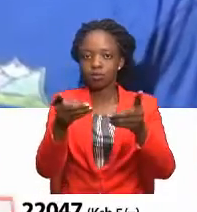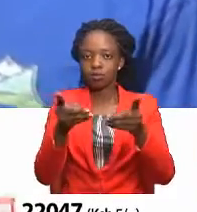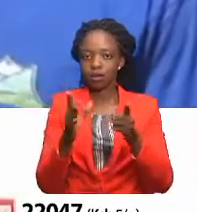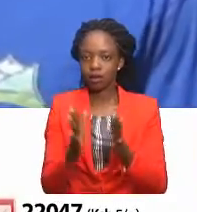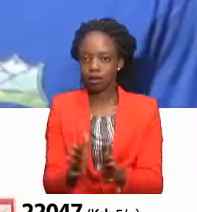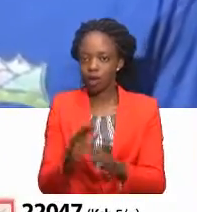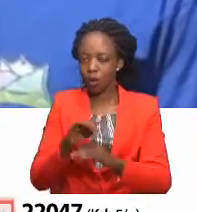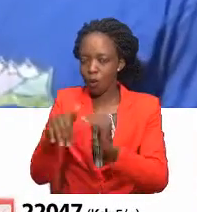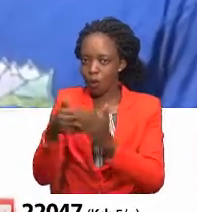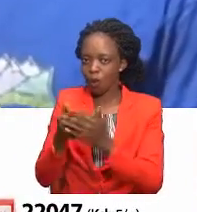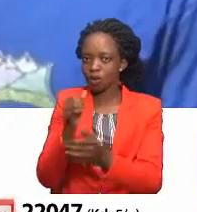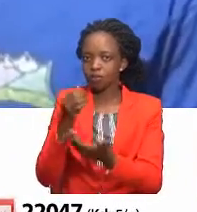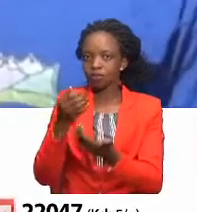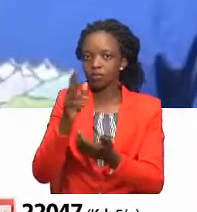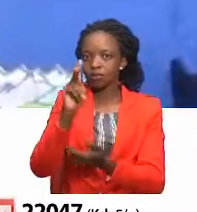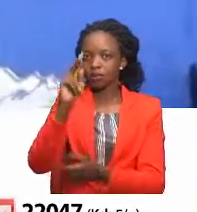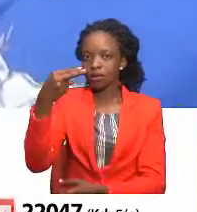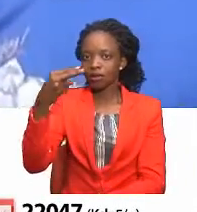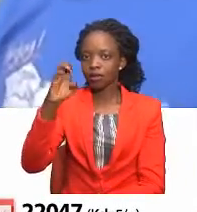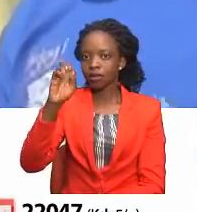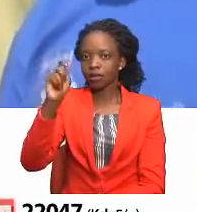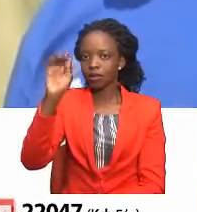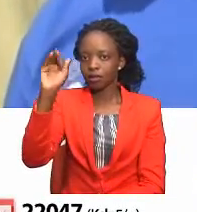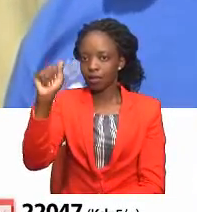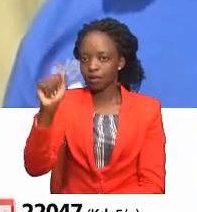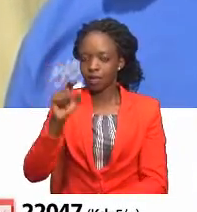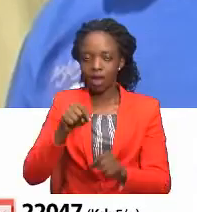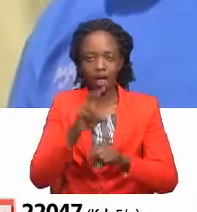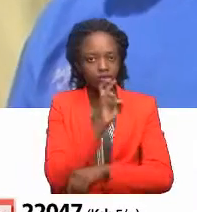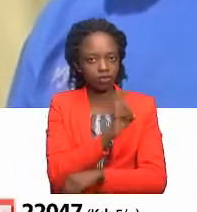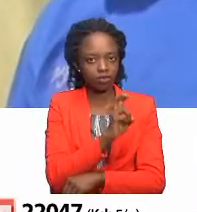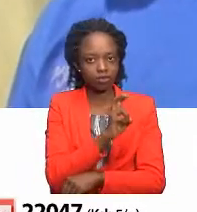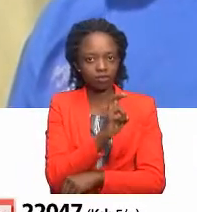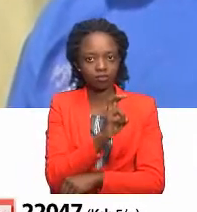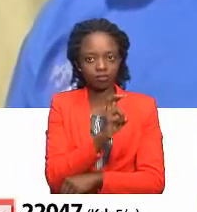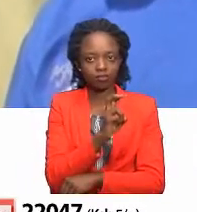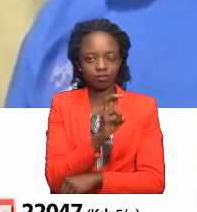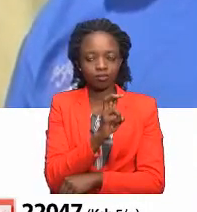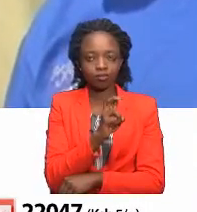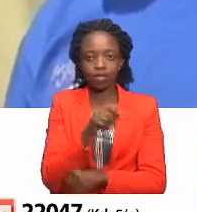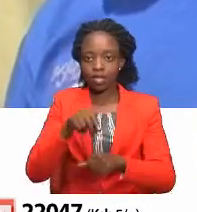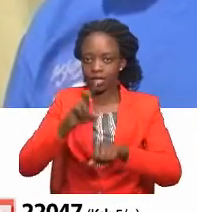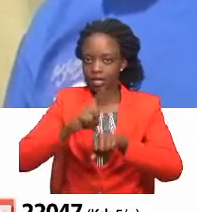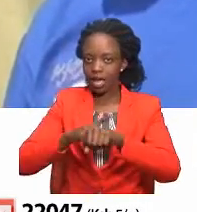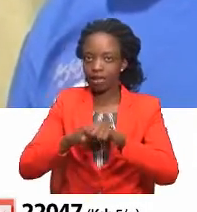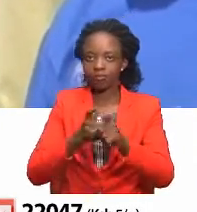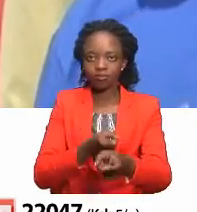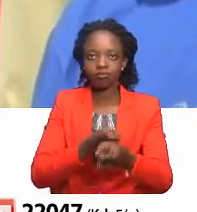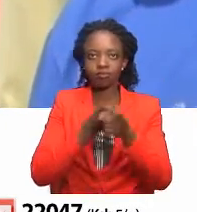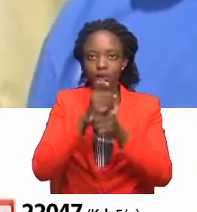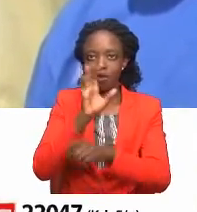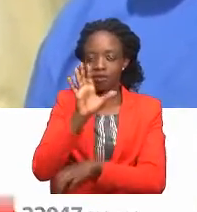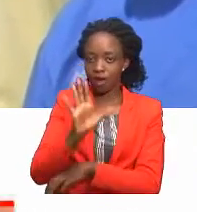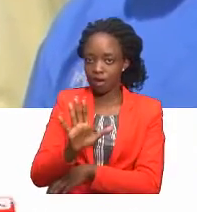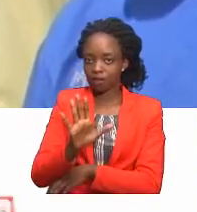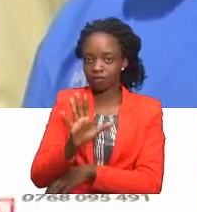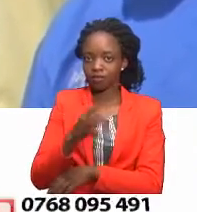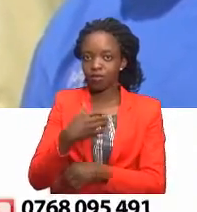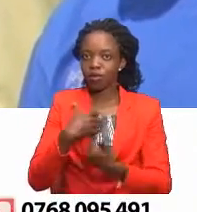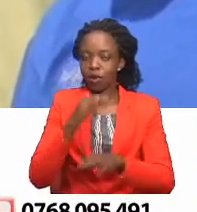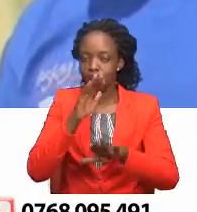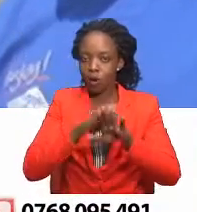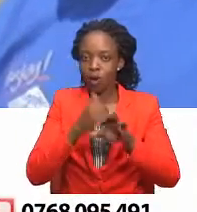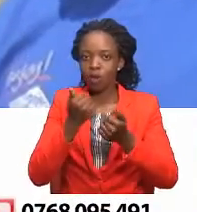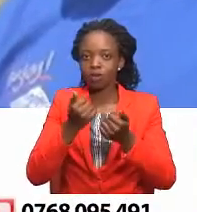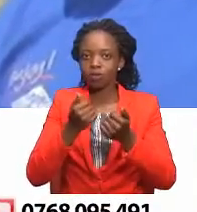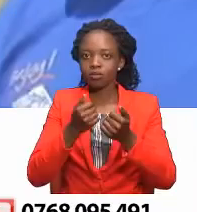mzima. Now, round hii vile mnaona hapa nyuma, round hii tunapeana tano. Round hii tumeita